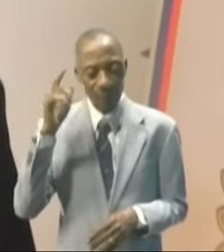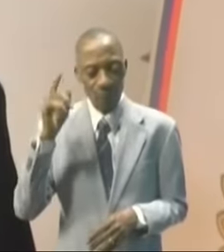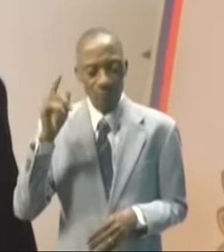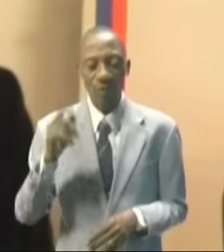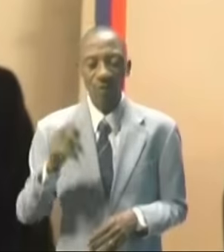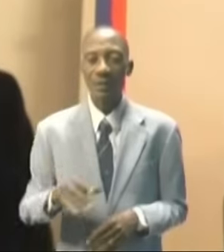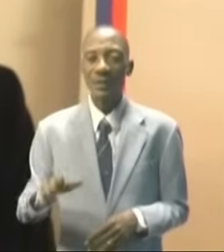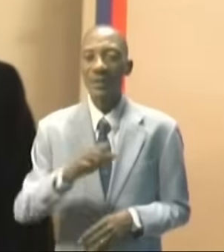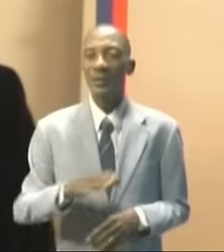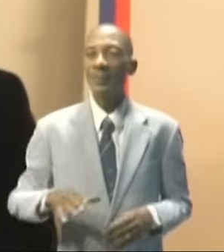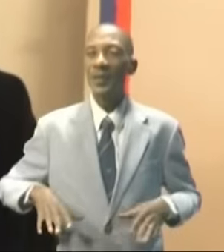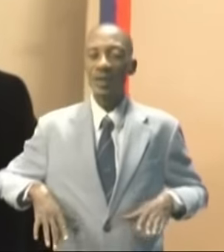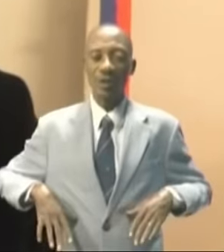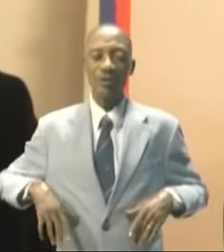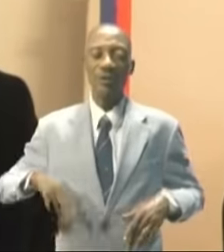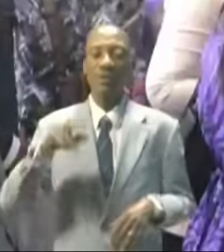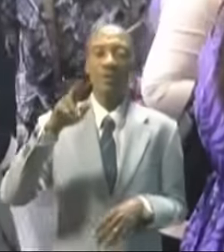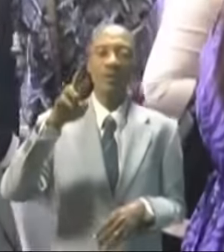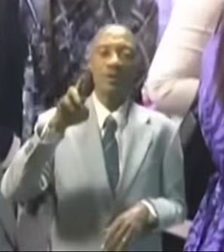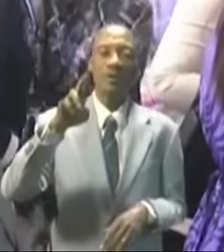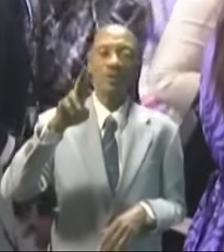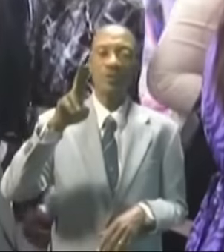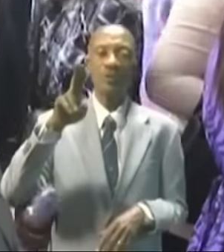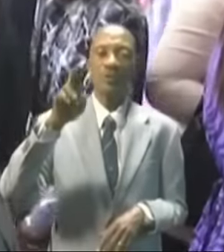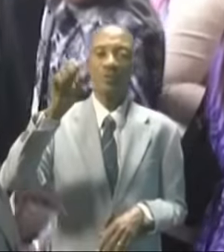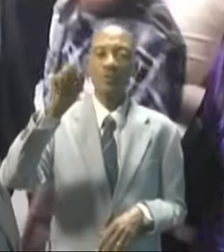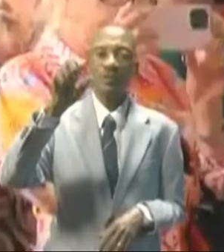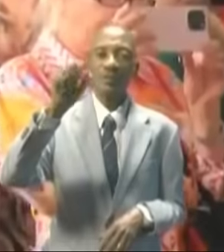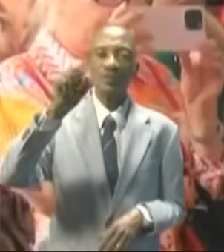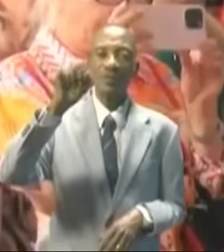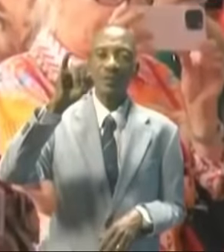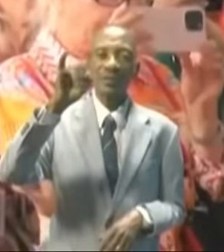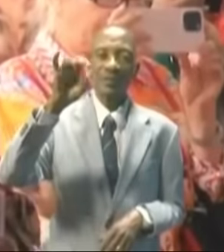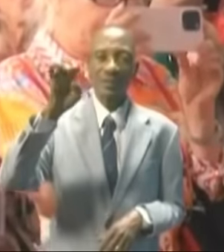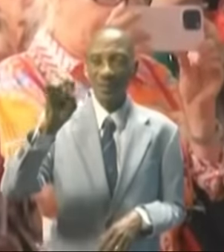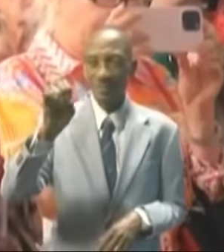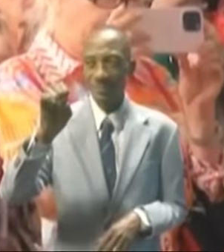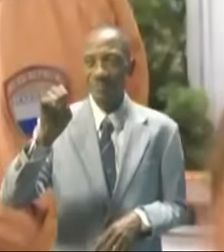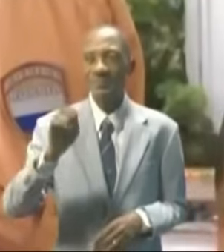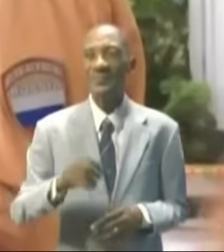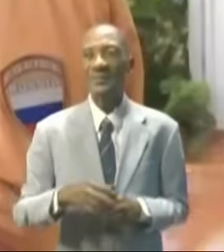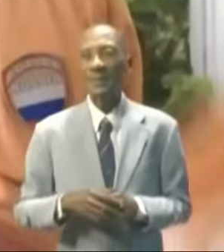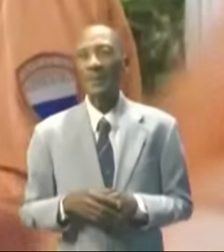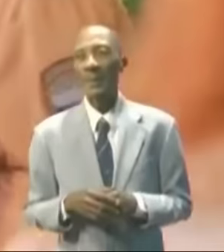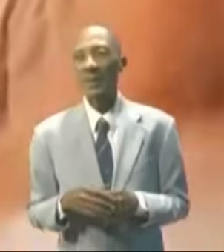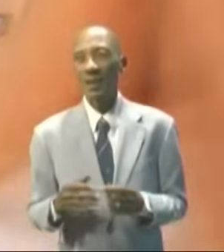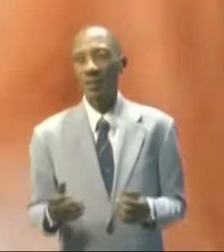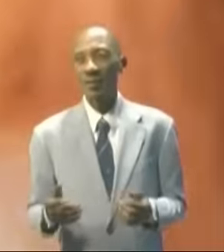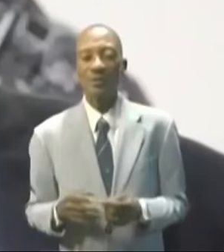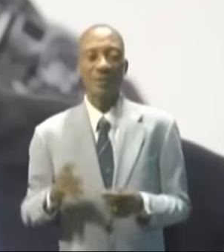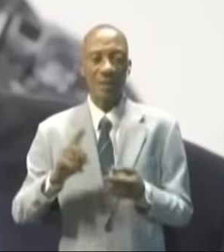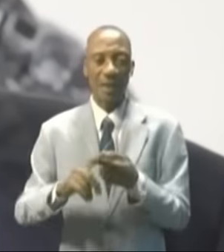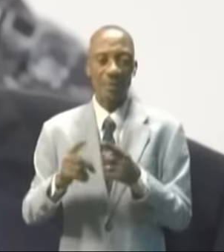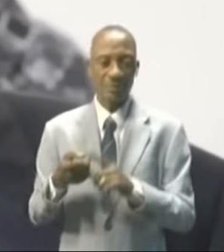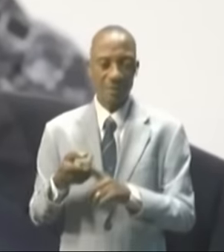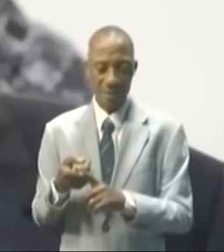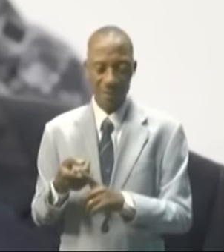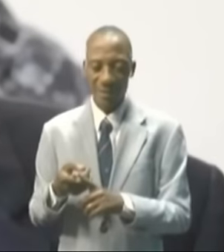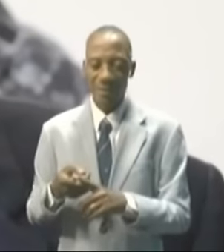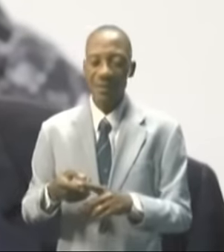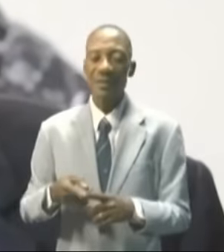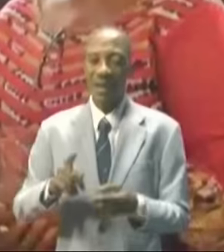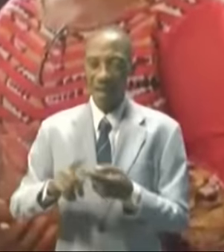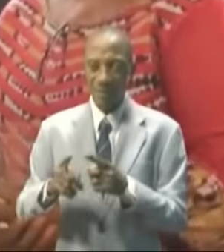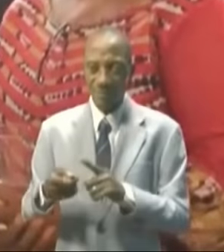a reçu les Russes habitant la RDC, les hôtes de marque, tous partenaires et amis dans une fête